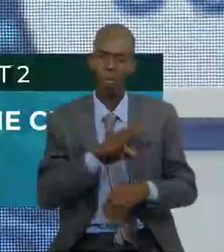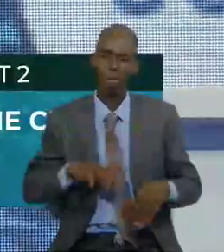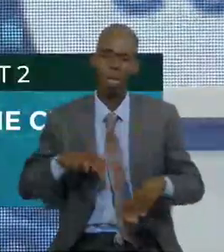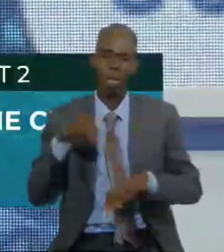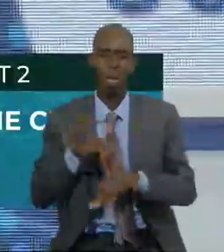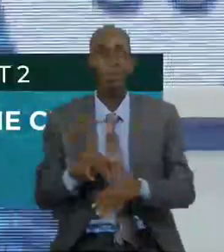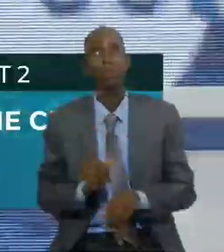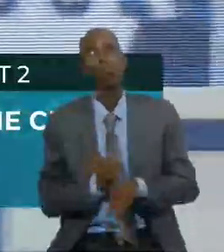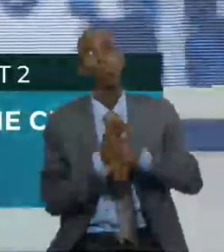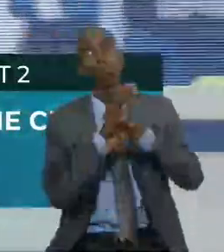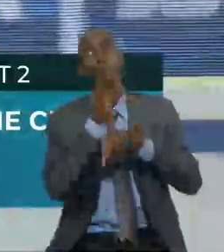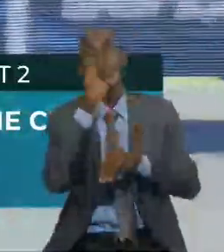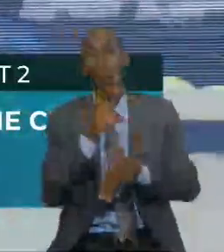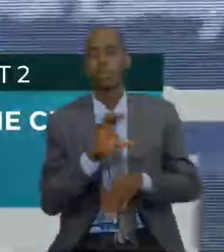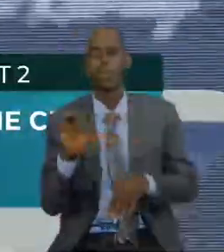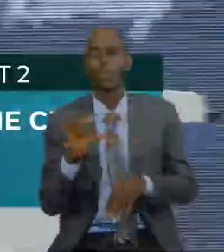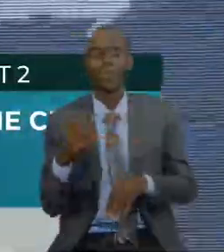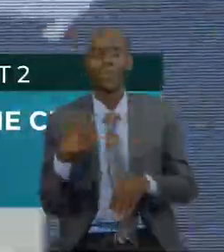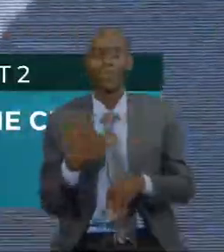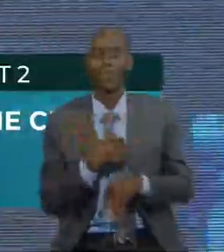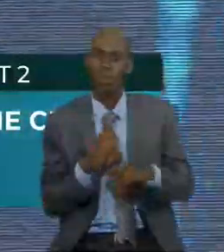au calvaire